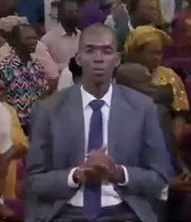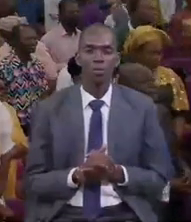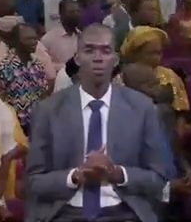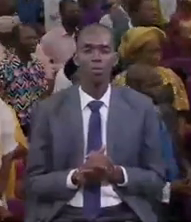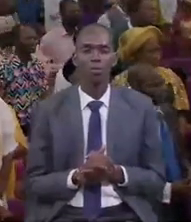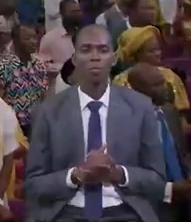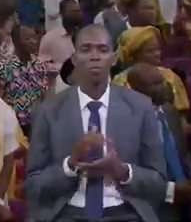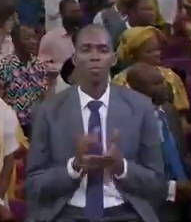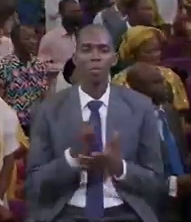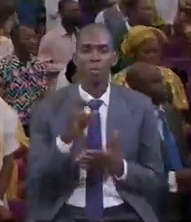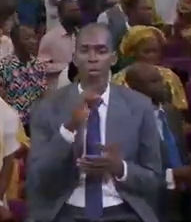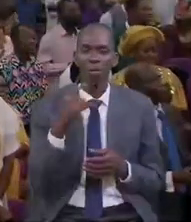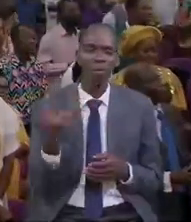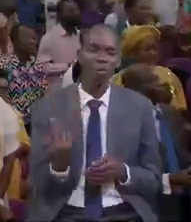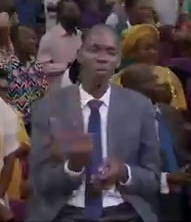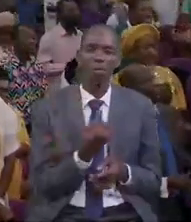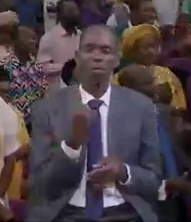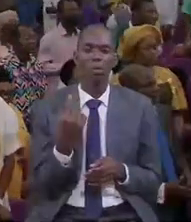que donc